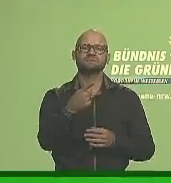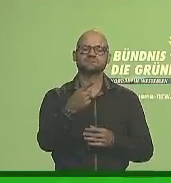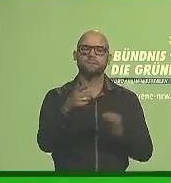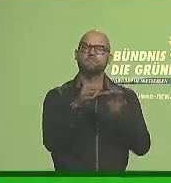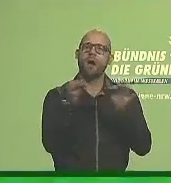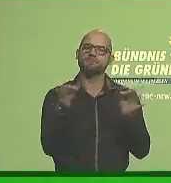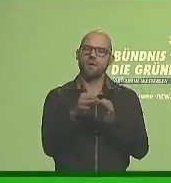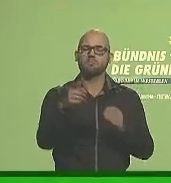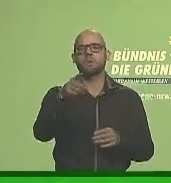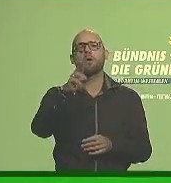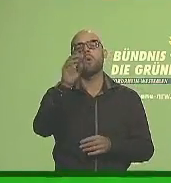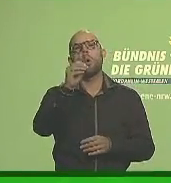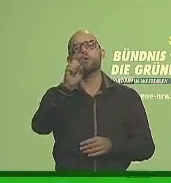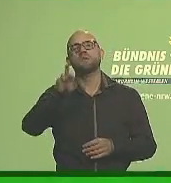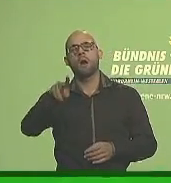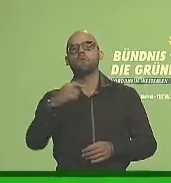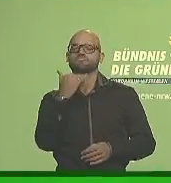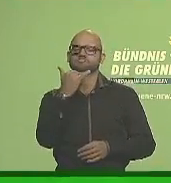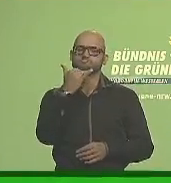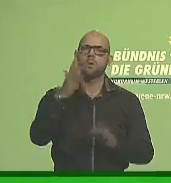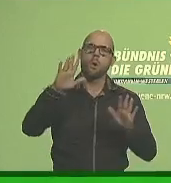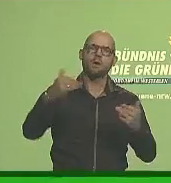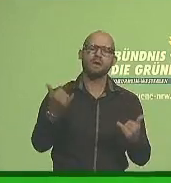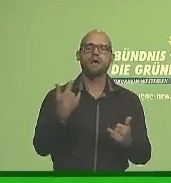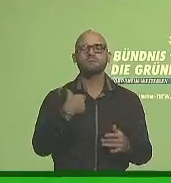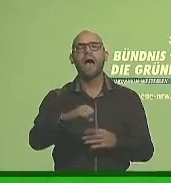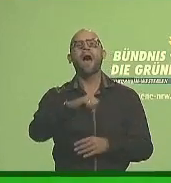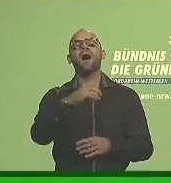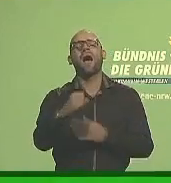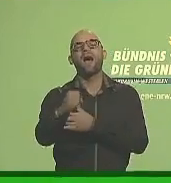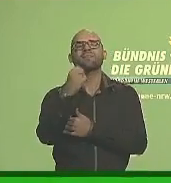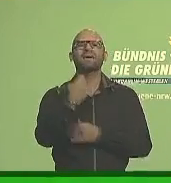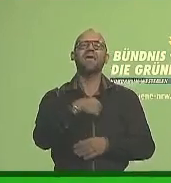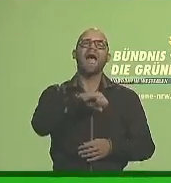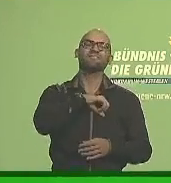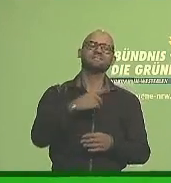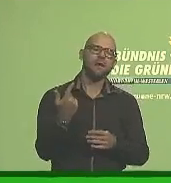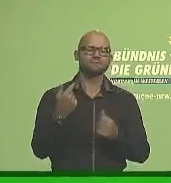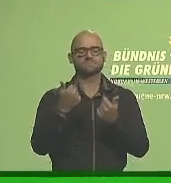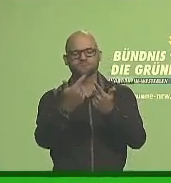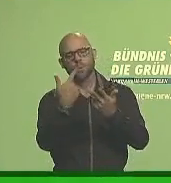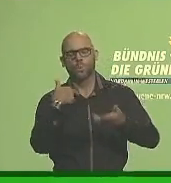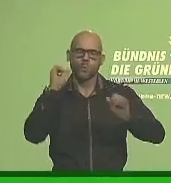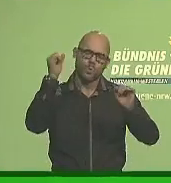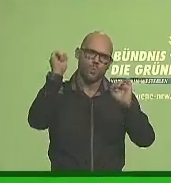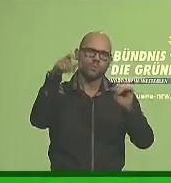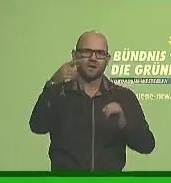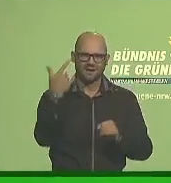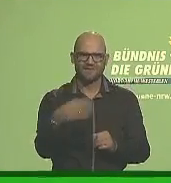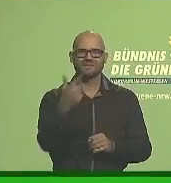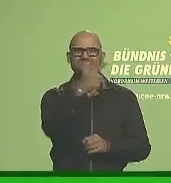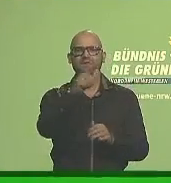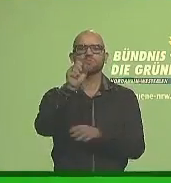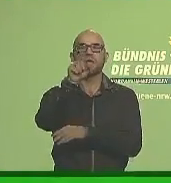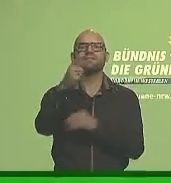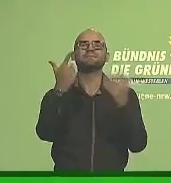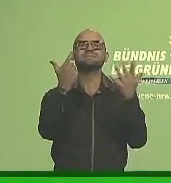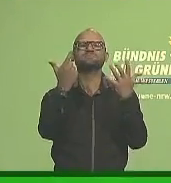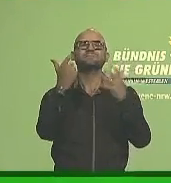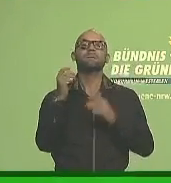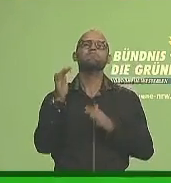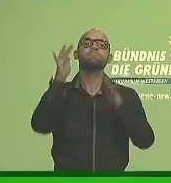er setzt da jetzt mal Mittel ein und macht was für die Energieeffizienz und hat im Jahre 2011 70 Millionen Euro eingesetzt. Was